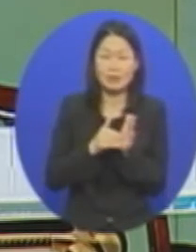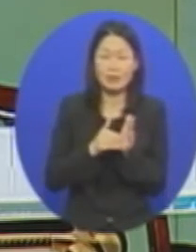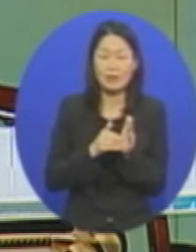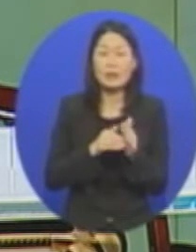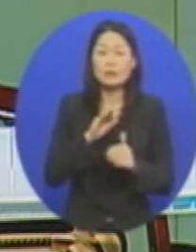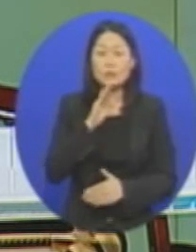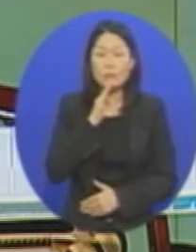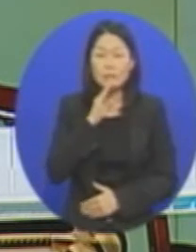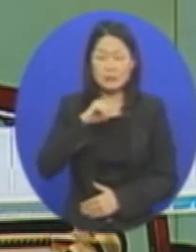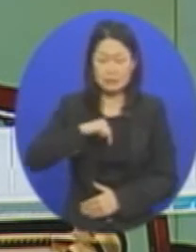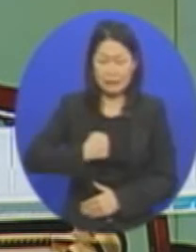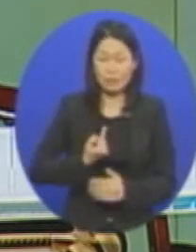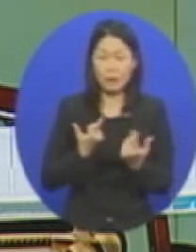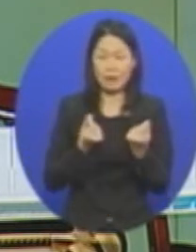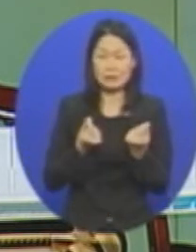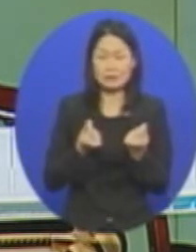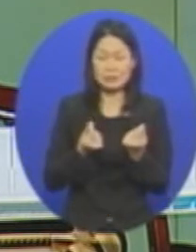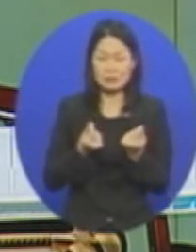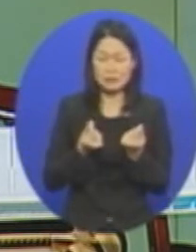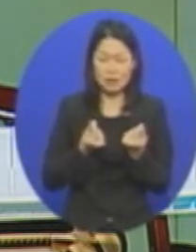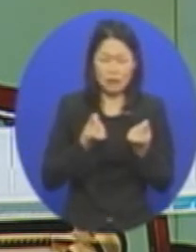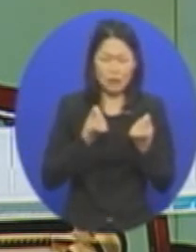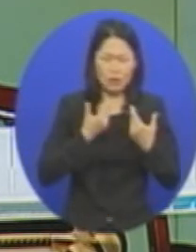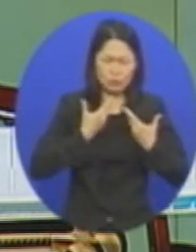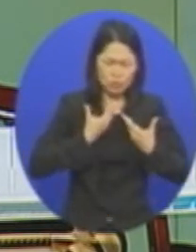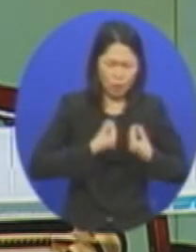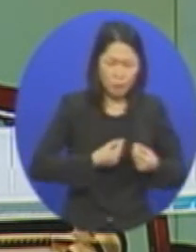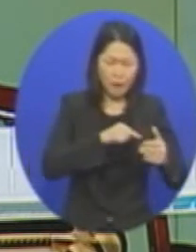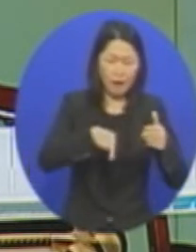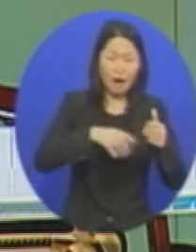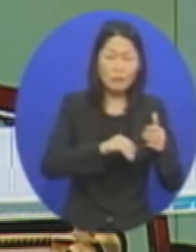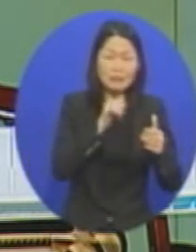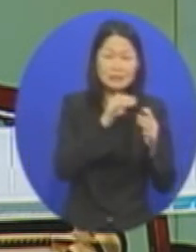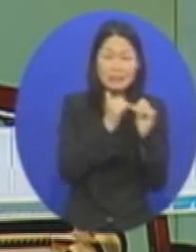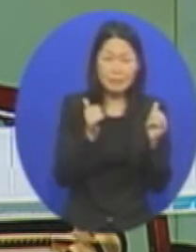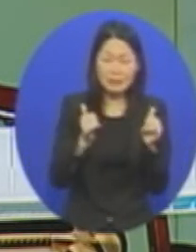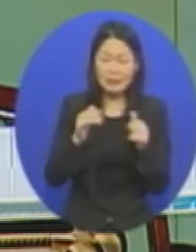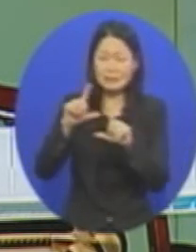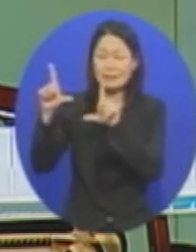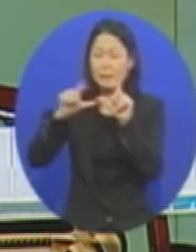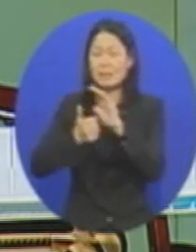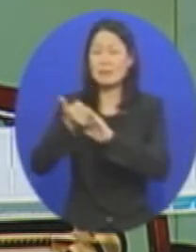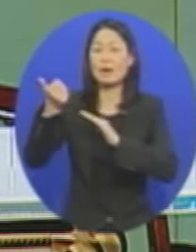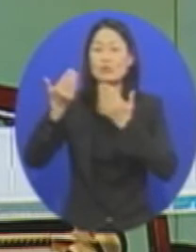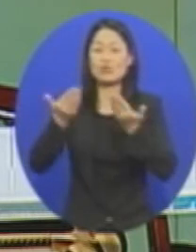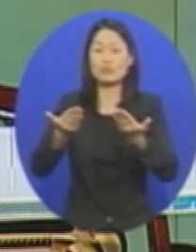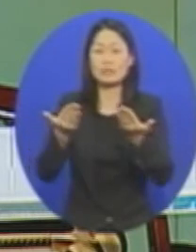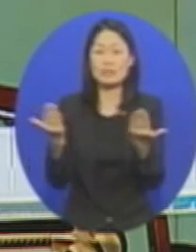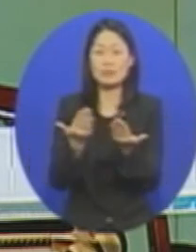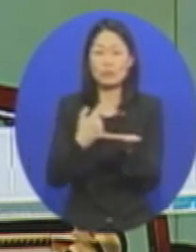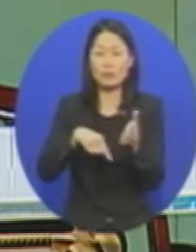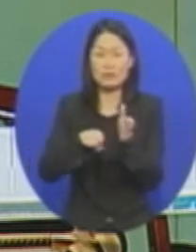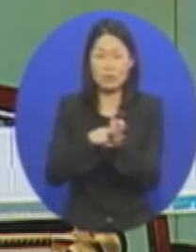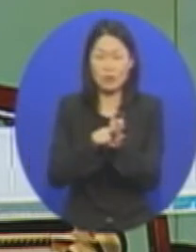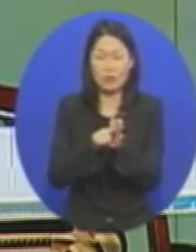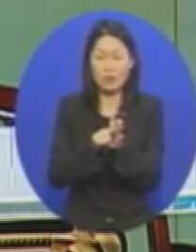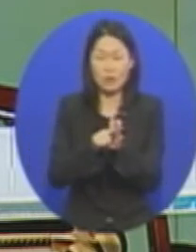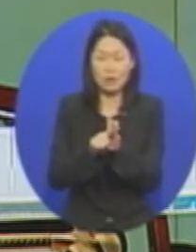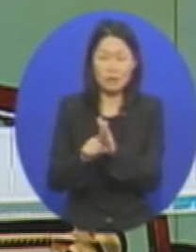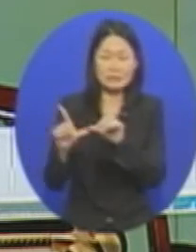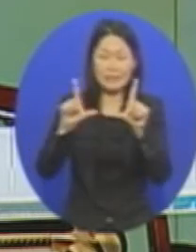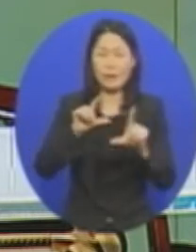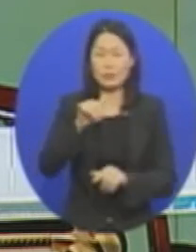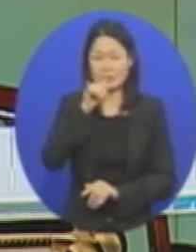정말 자기처럼 절망은 가운데 있는 사람들에게 삶의 희망을 주는 일을 위해서 살고